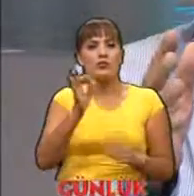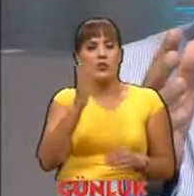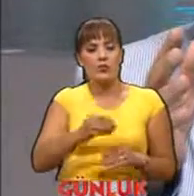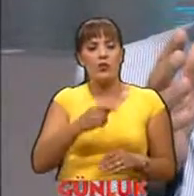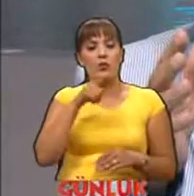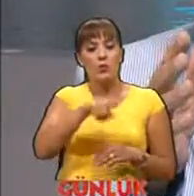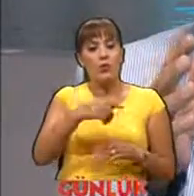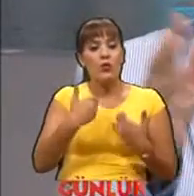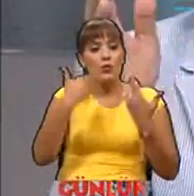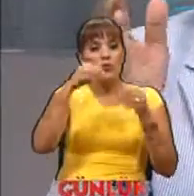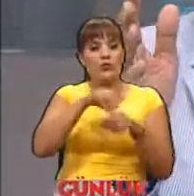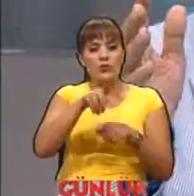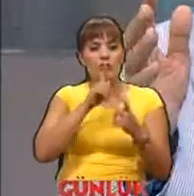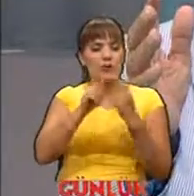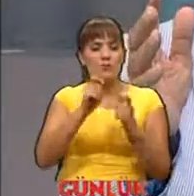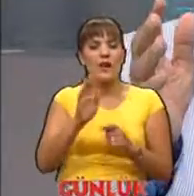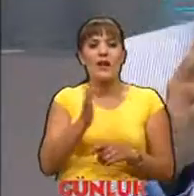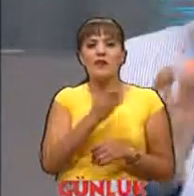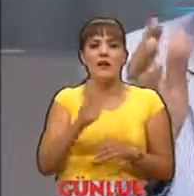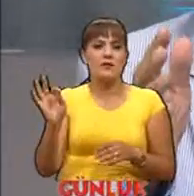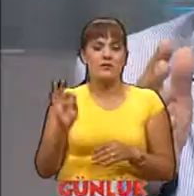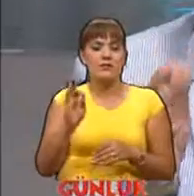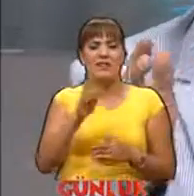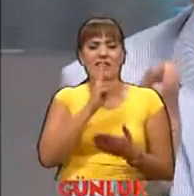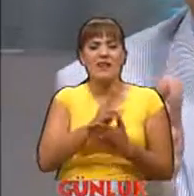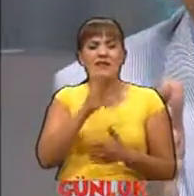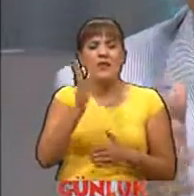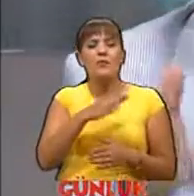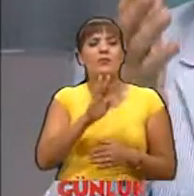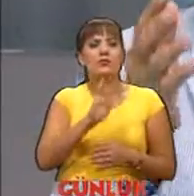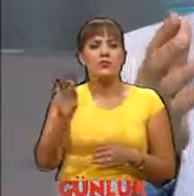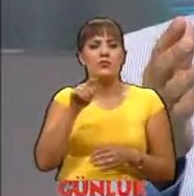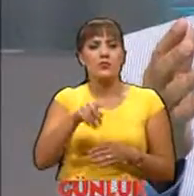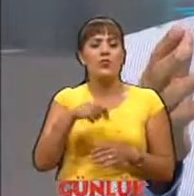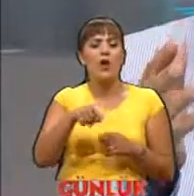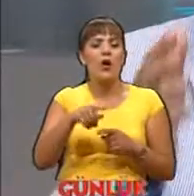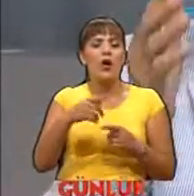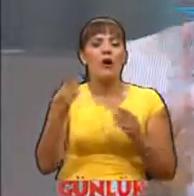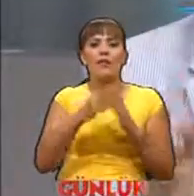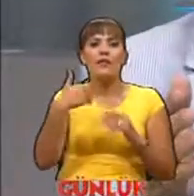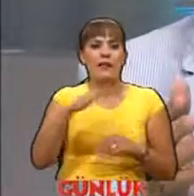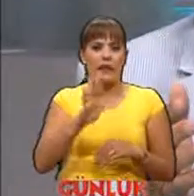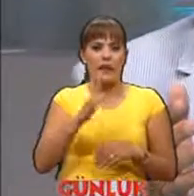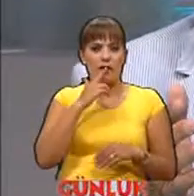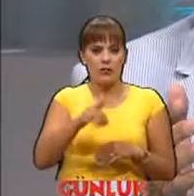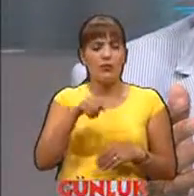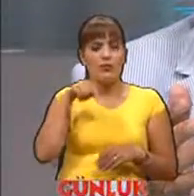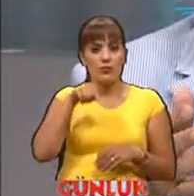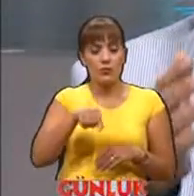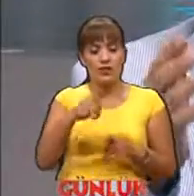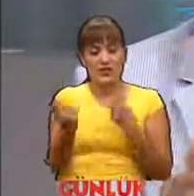Boşar hukukunda bu sözleşme geçersizdir deniyoruz. Kesin hükümsüzdür, batıldır, muazalıdır diyoruz. Evet. Ve maalesef